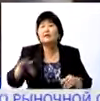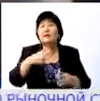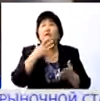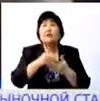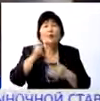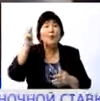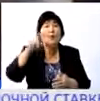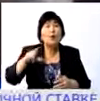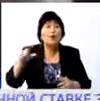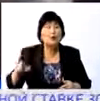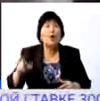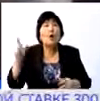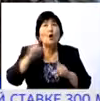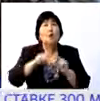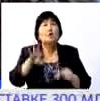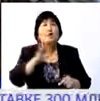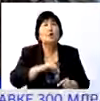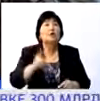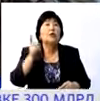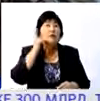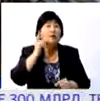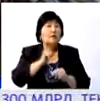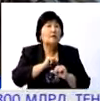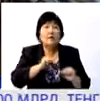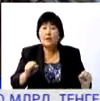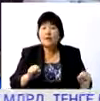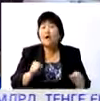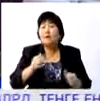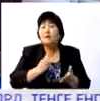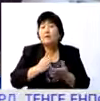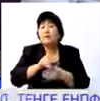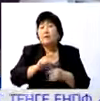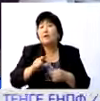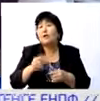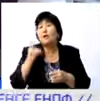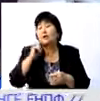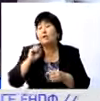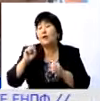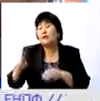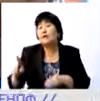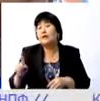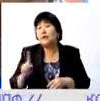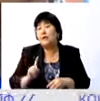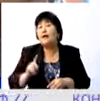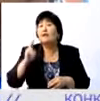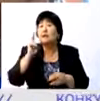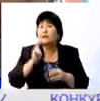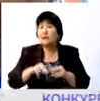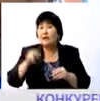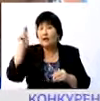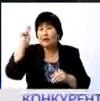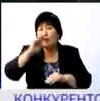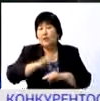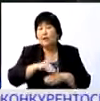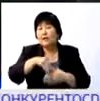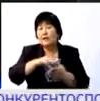в школе пользоваться смартфонами нельзя на входе ученики ставят свои телефоны на хранение на завершение уроков контроль за безопасности